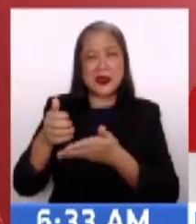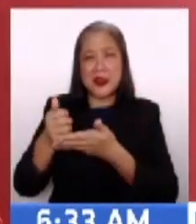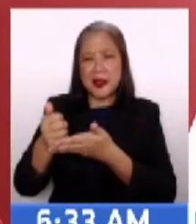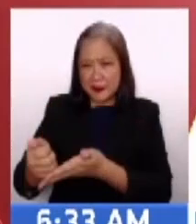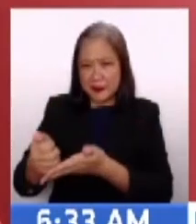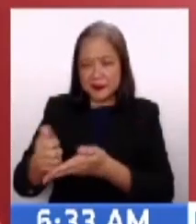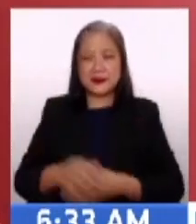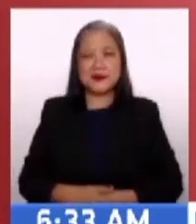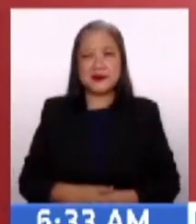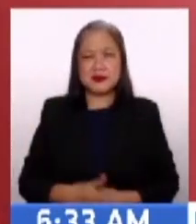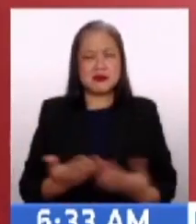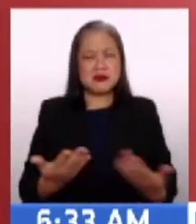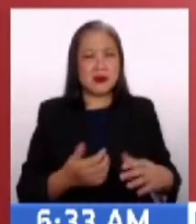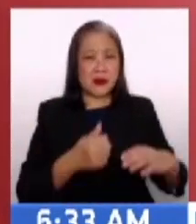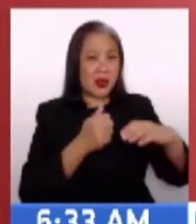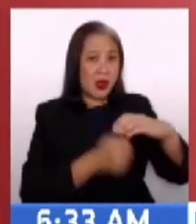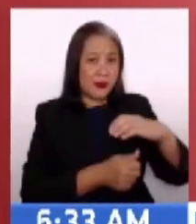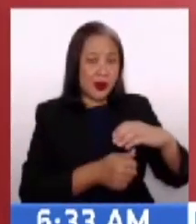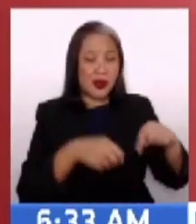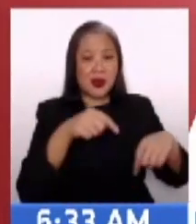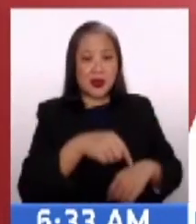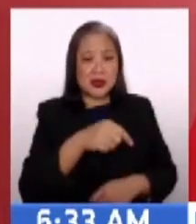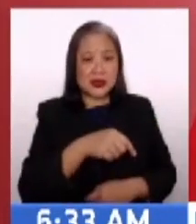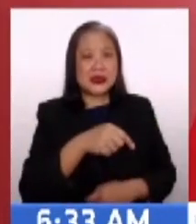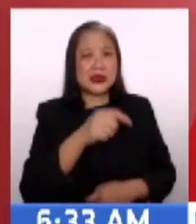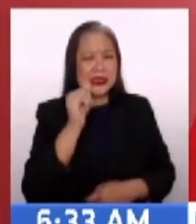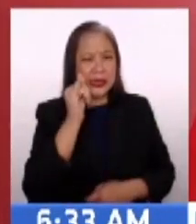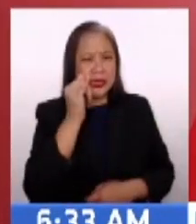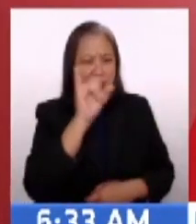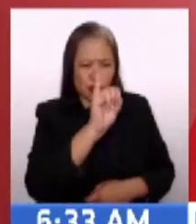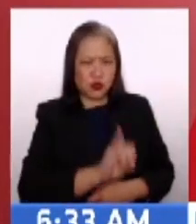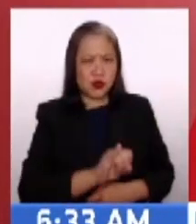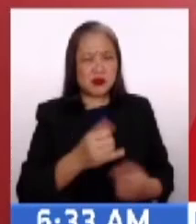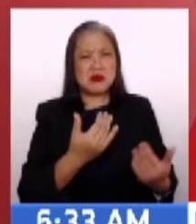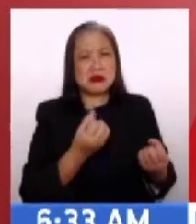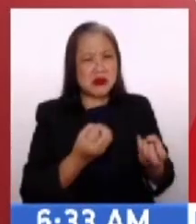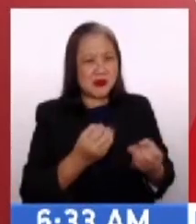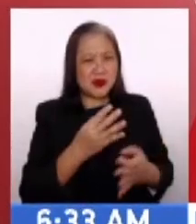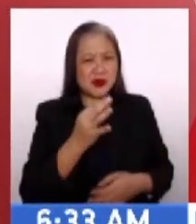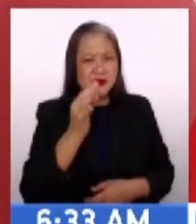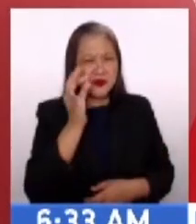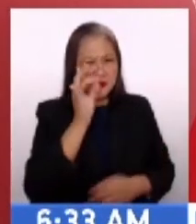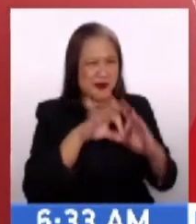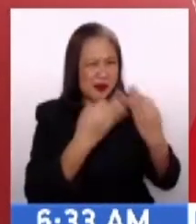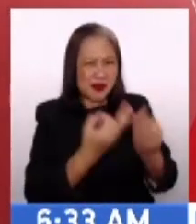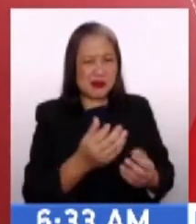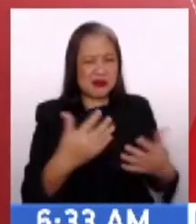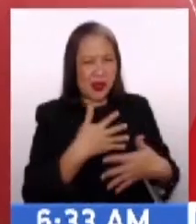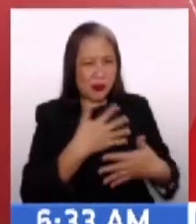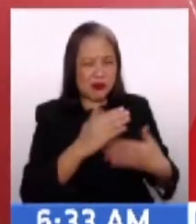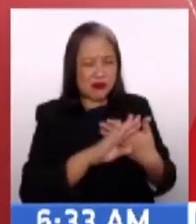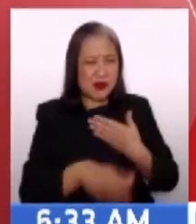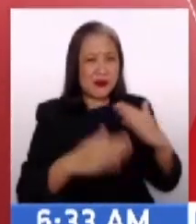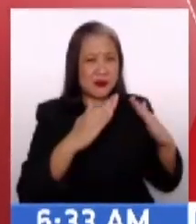Abra particular na at saka dito po sa Ilocos Sur, talaga yung marami hong pamilya na takot pa rin bumalik sa kanila pong mga tahanan eh, di ba? Yes. So